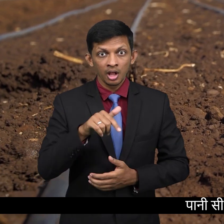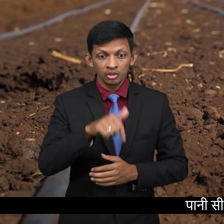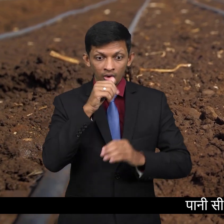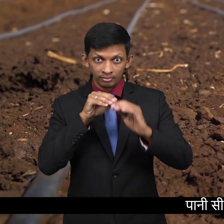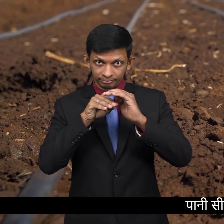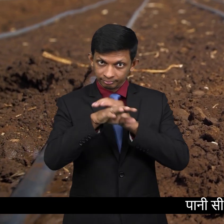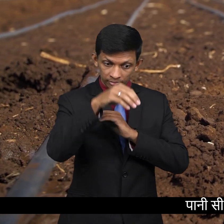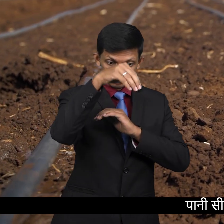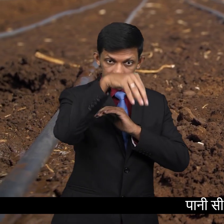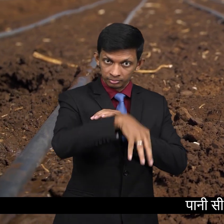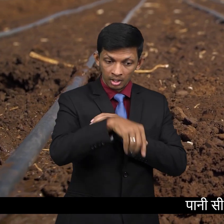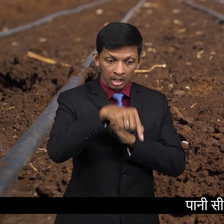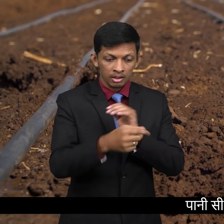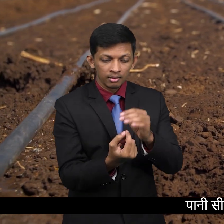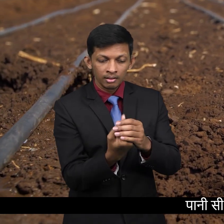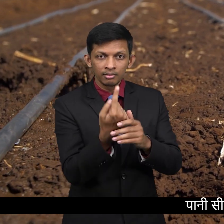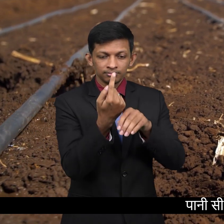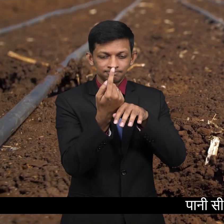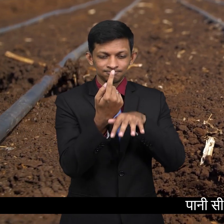पानी सीधे जड़ों तक जाता है।